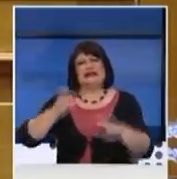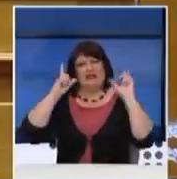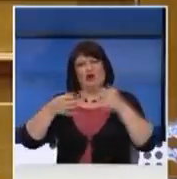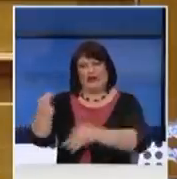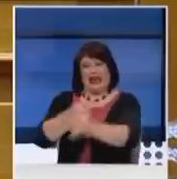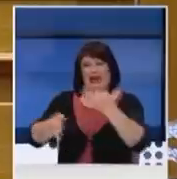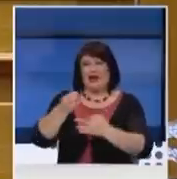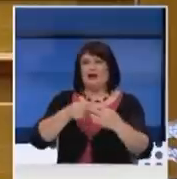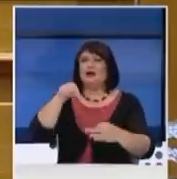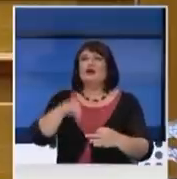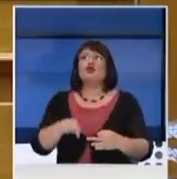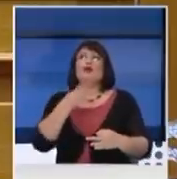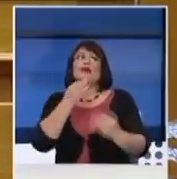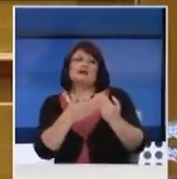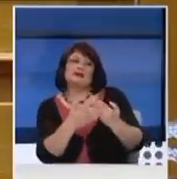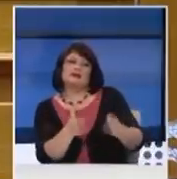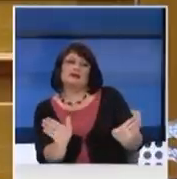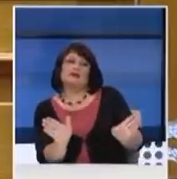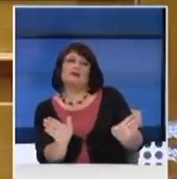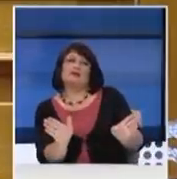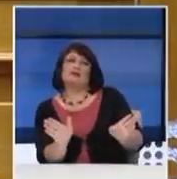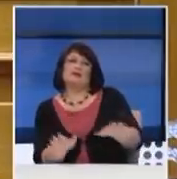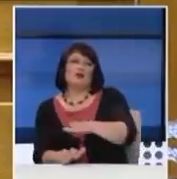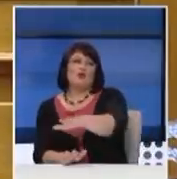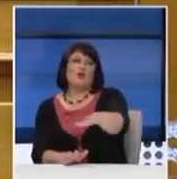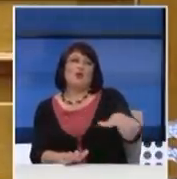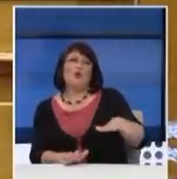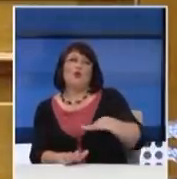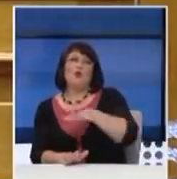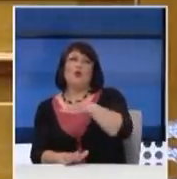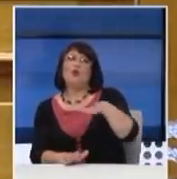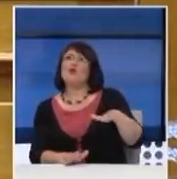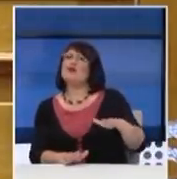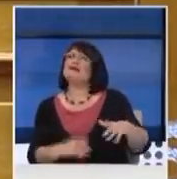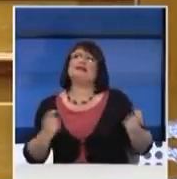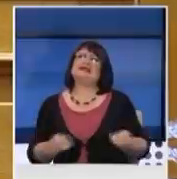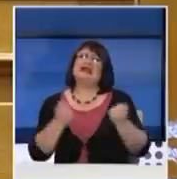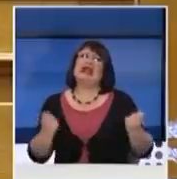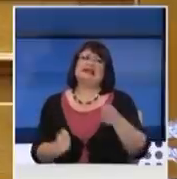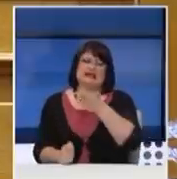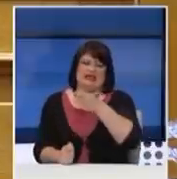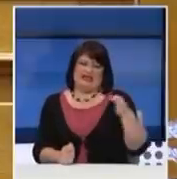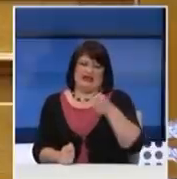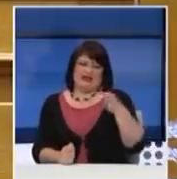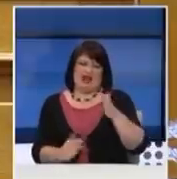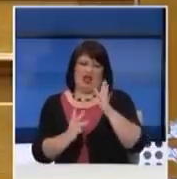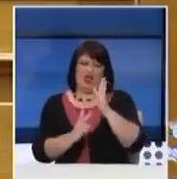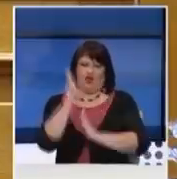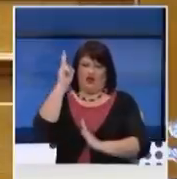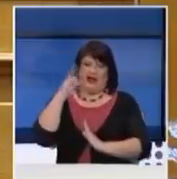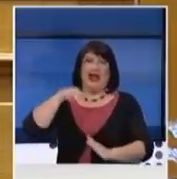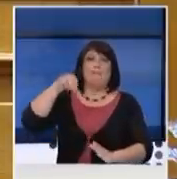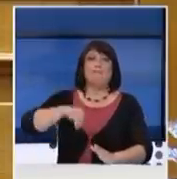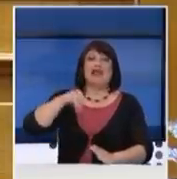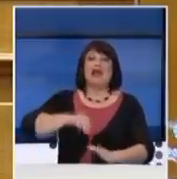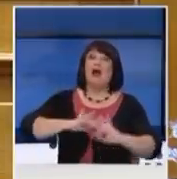Δημοκρατίας, ανοίγουν κερκόπορτα. Τι κάνετε δηλαδή τώρα? Λέτε, εις δυσμάς πάω στα 12 μίλια,